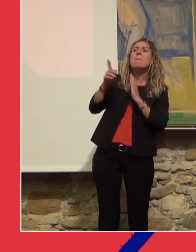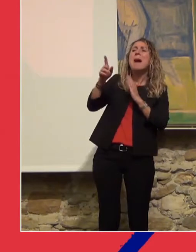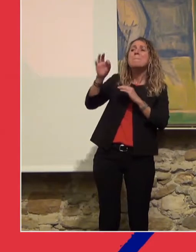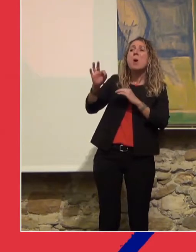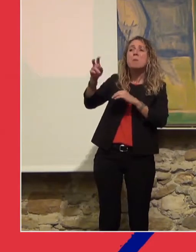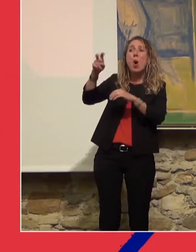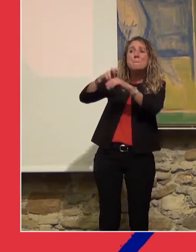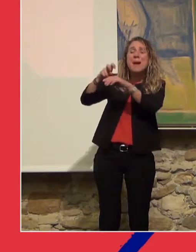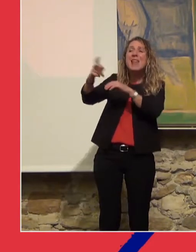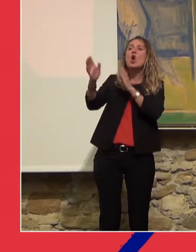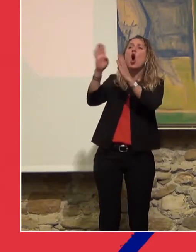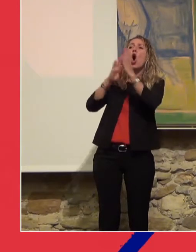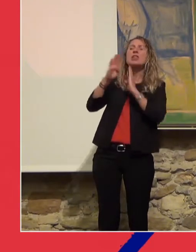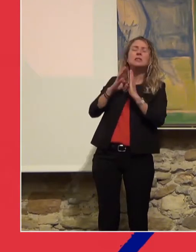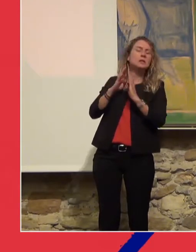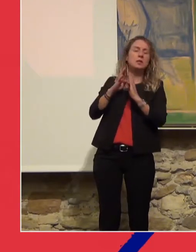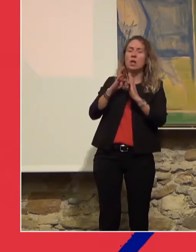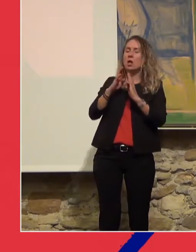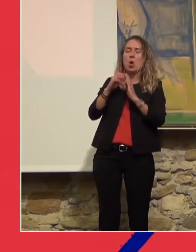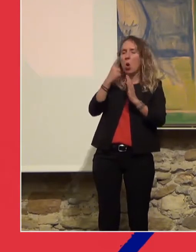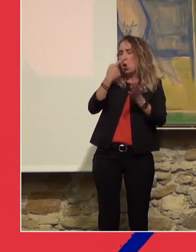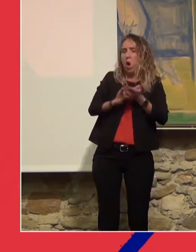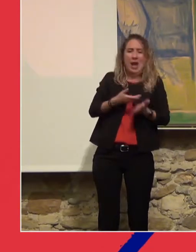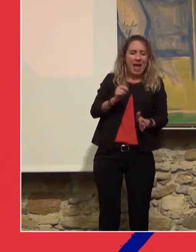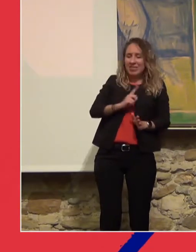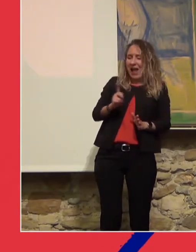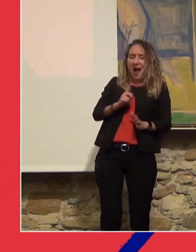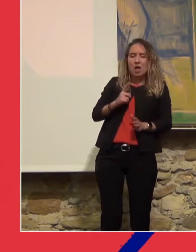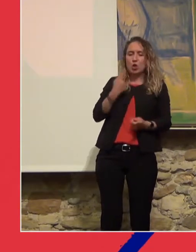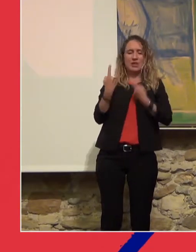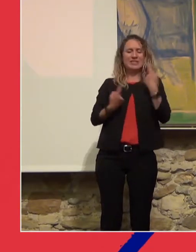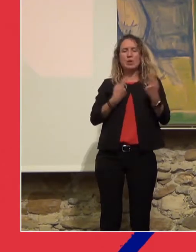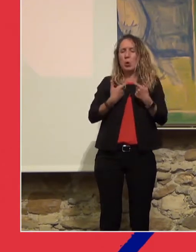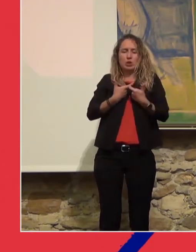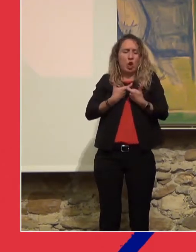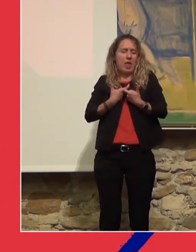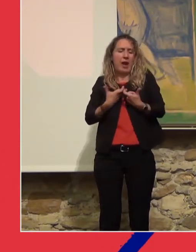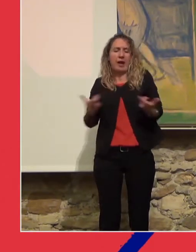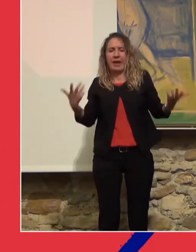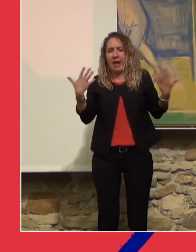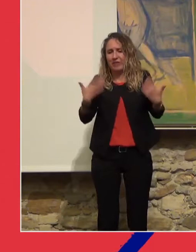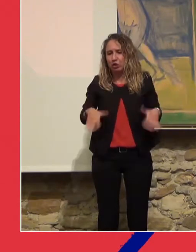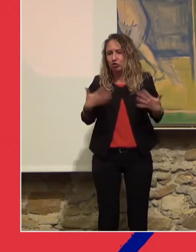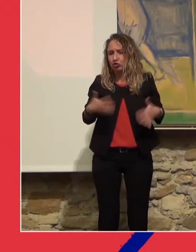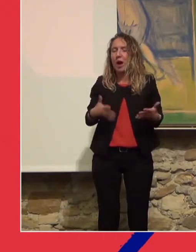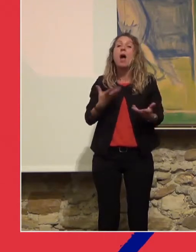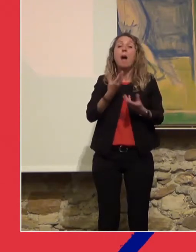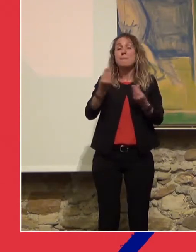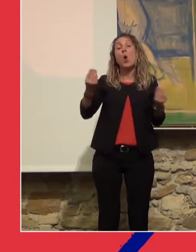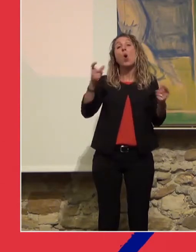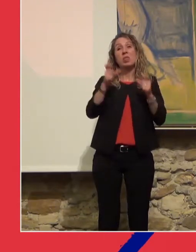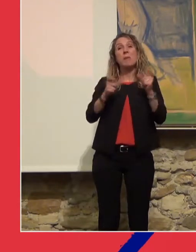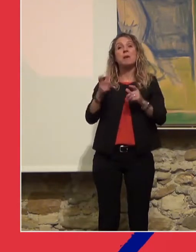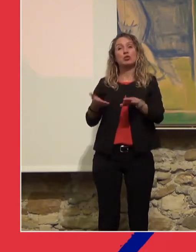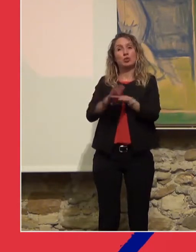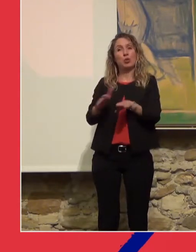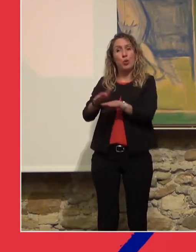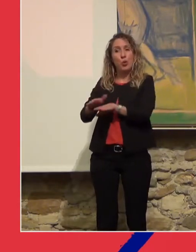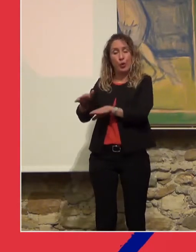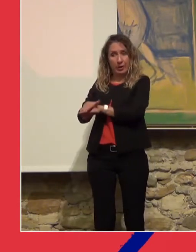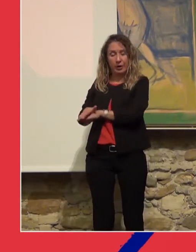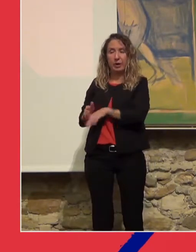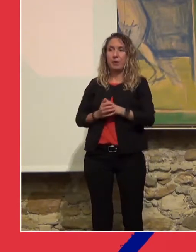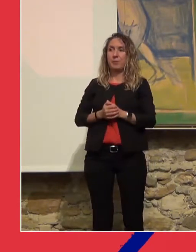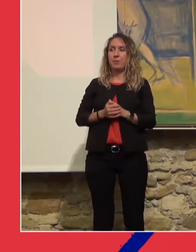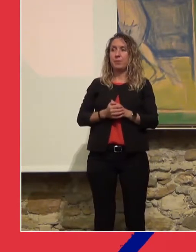inadeguati alla gravità della situazione, e molti non ce l'hanno fatta. Dopo l'esperienza